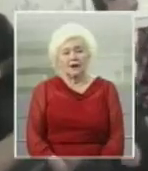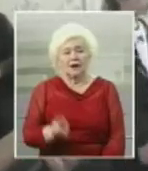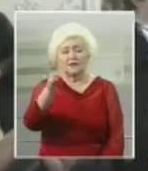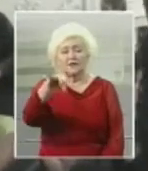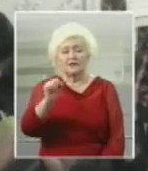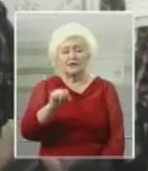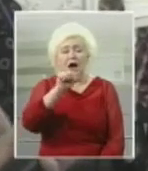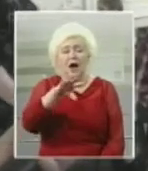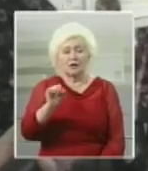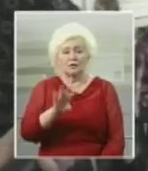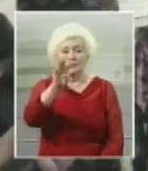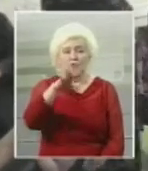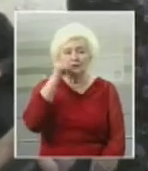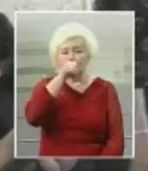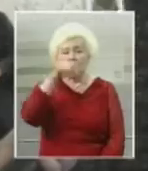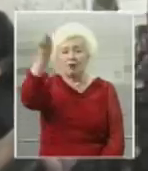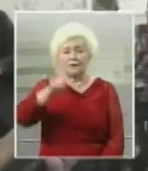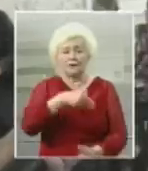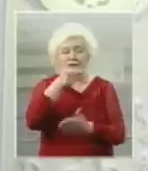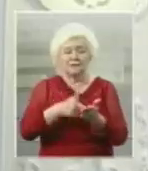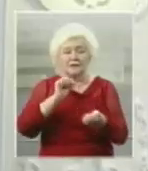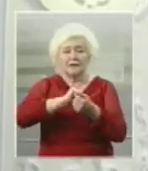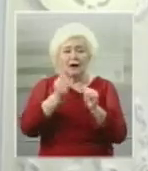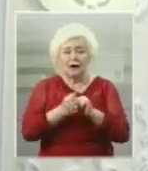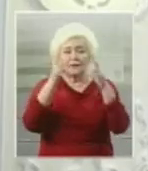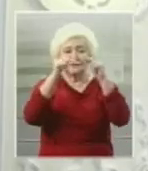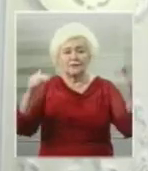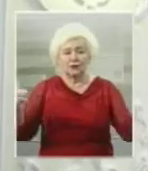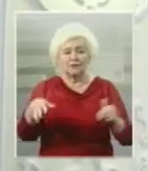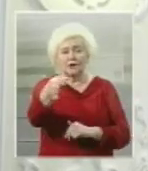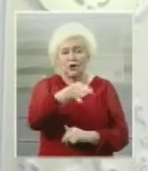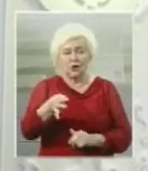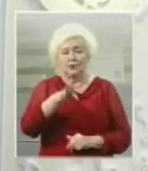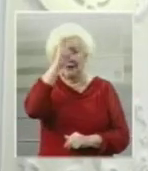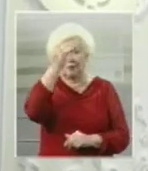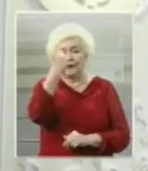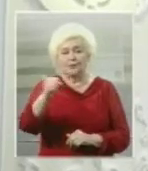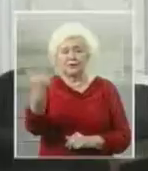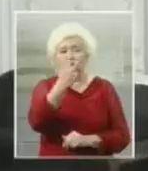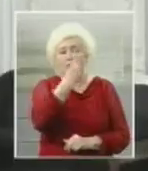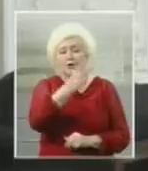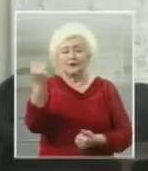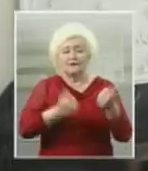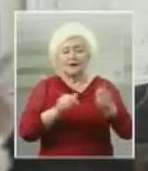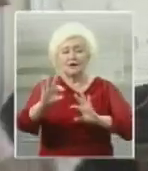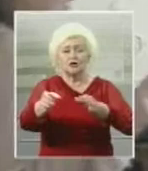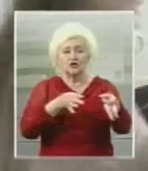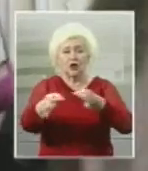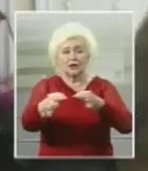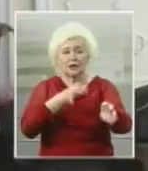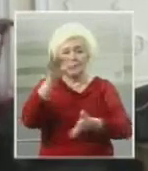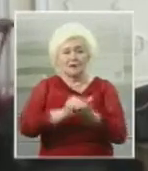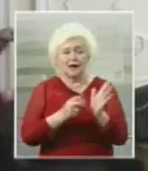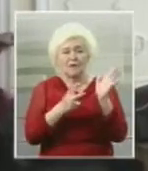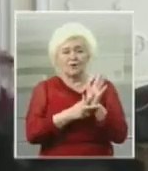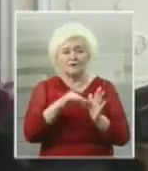Даніїло Агаркову 14 років. Він приїхав з міста Кам'янського Дніпровської області. Хлопець переміг у трьох видах змагань. Шашками займаюся, це